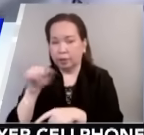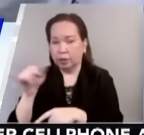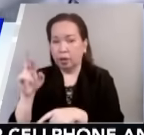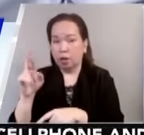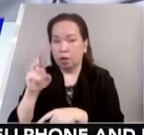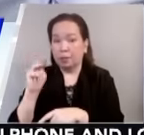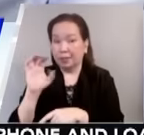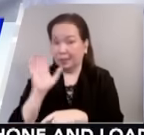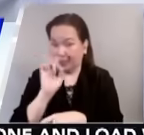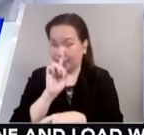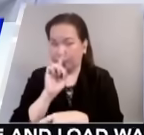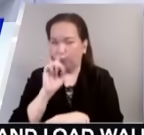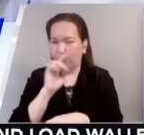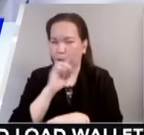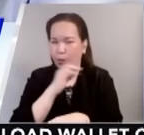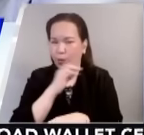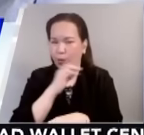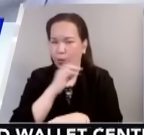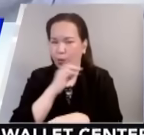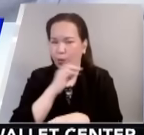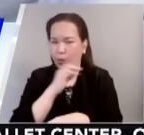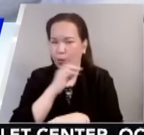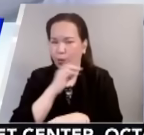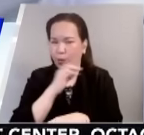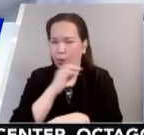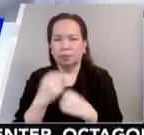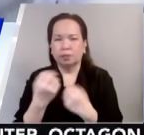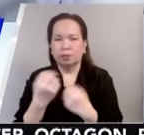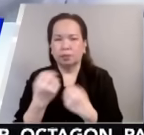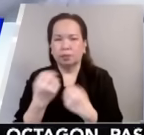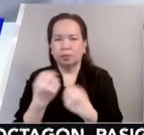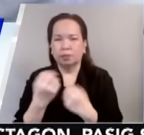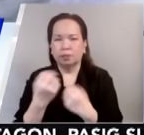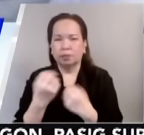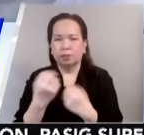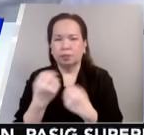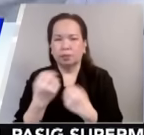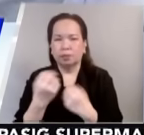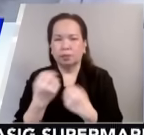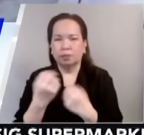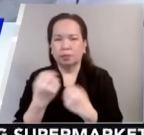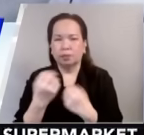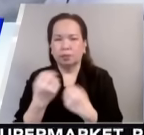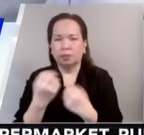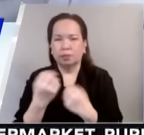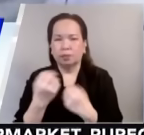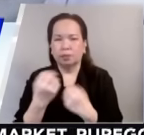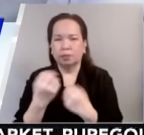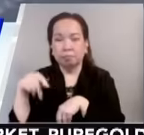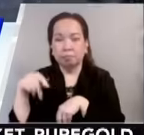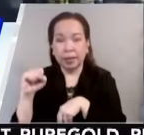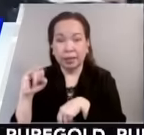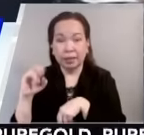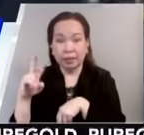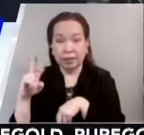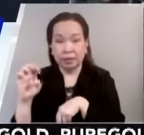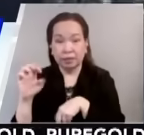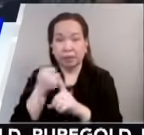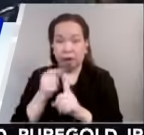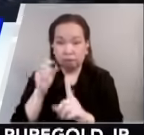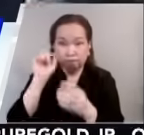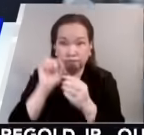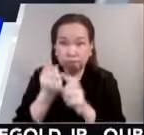karamihan sa mga pasyente passive victims ibig sabihin hindi sila ang nagpaputok kundi nadamay lang sunod na